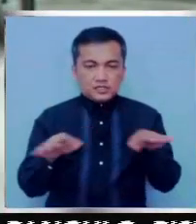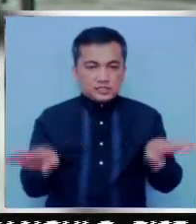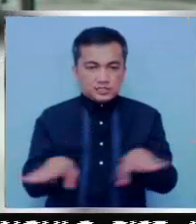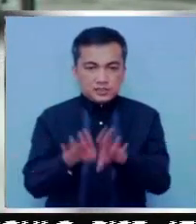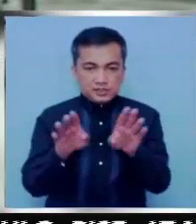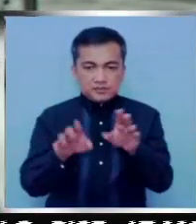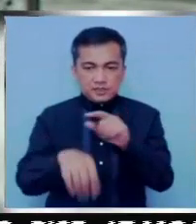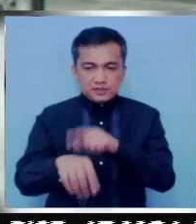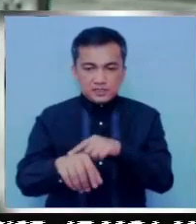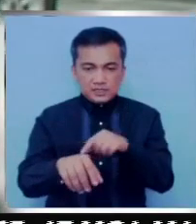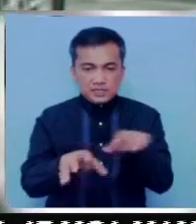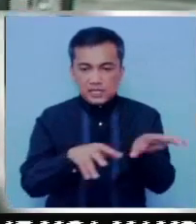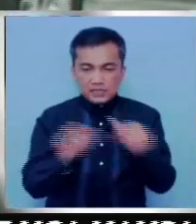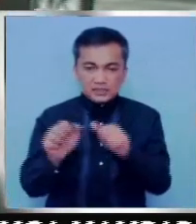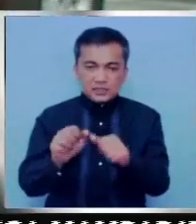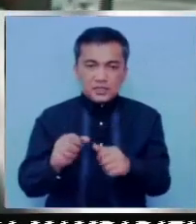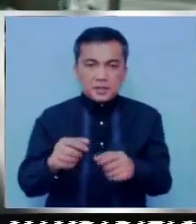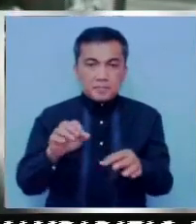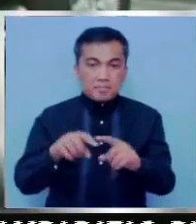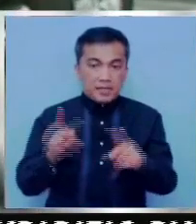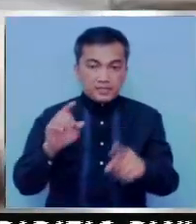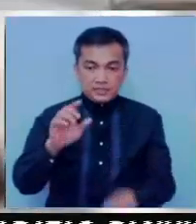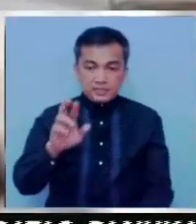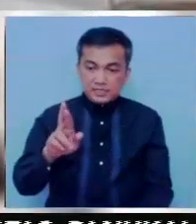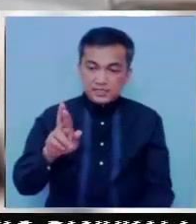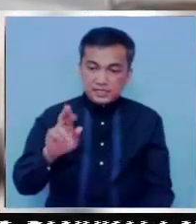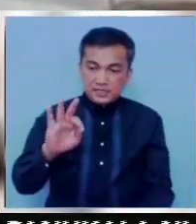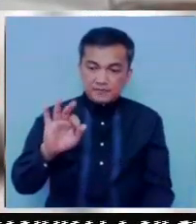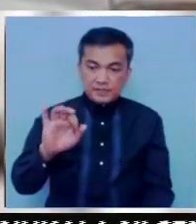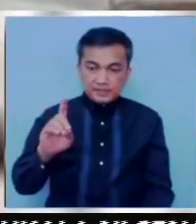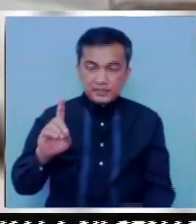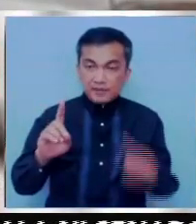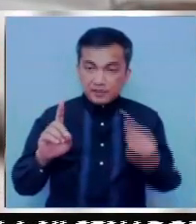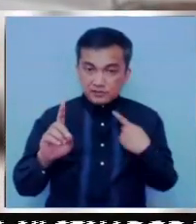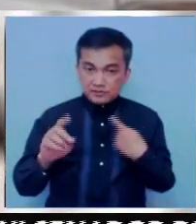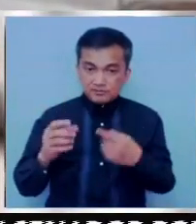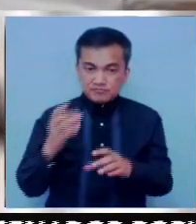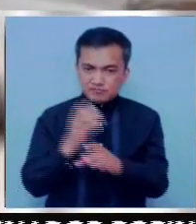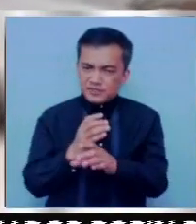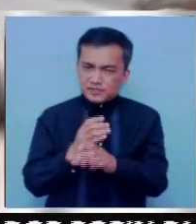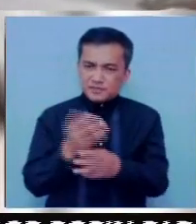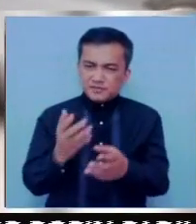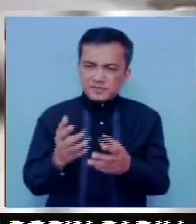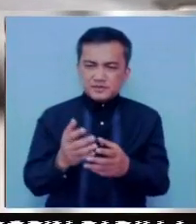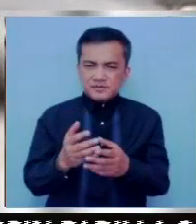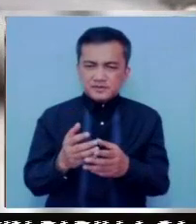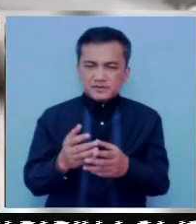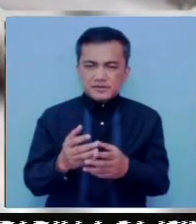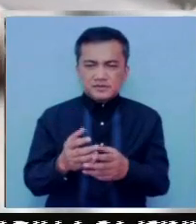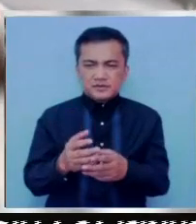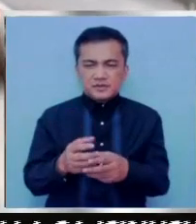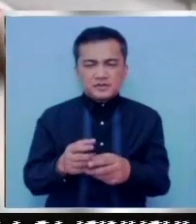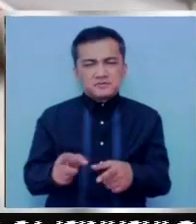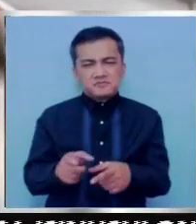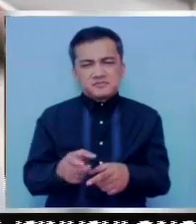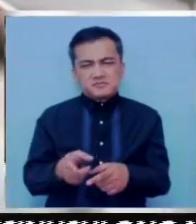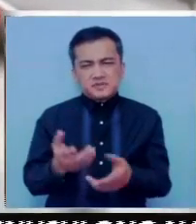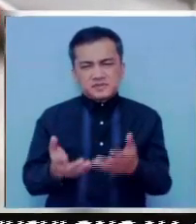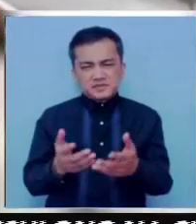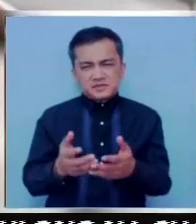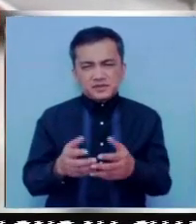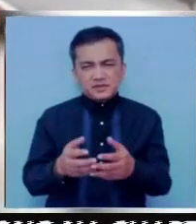naka-RFID naman po lahat yung ating mga motorista dyan, siguro ma-maintain pa rin po natin yung mga 30 to 40 speed doon